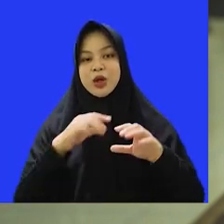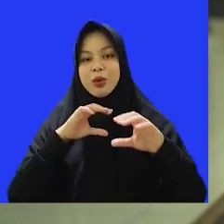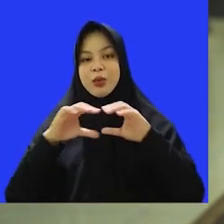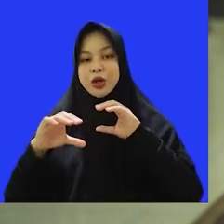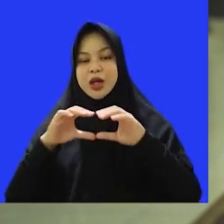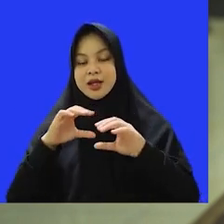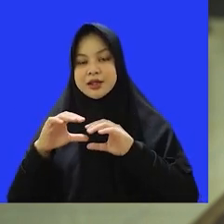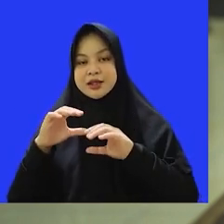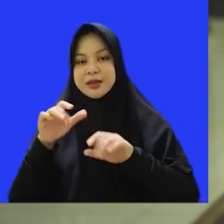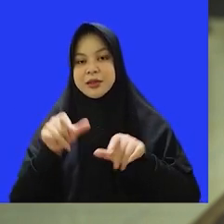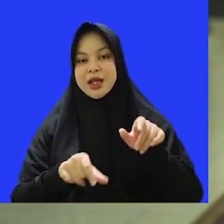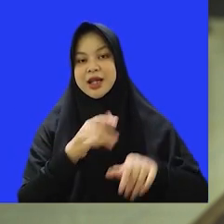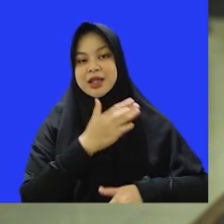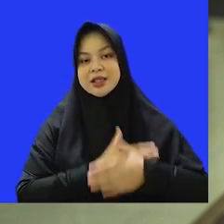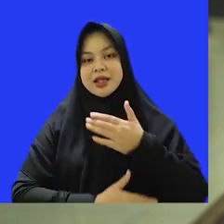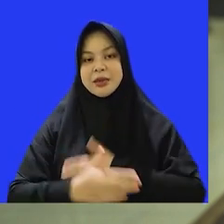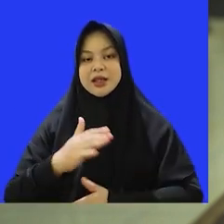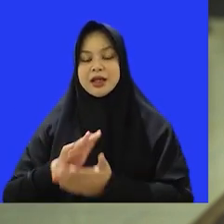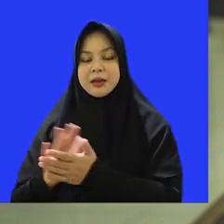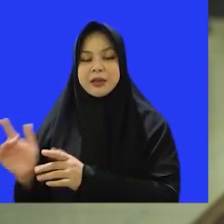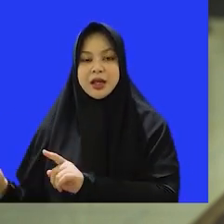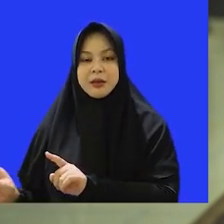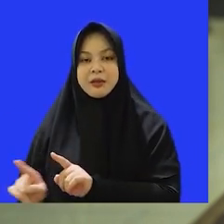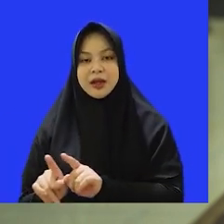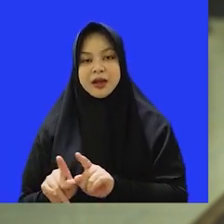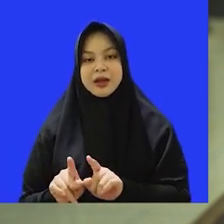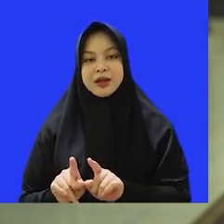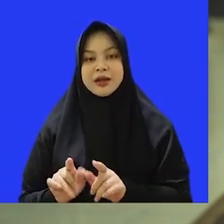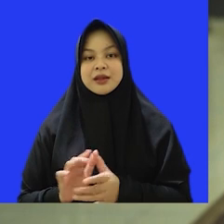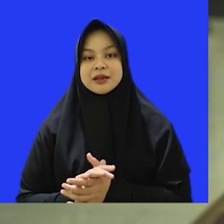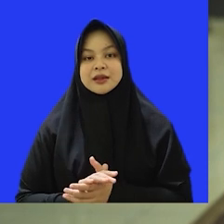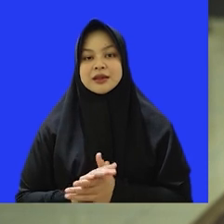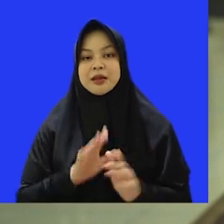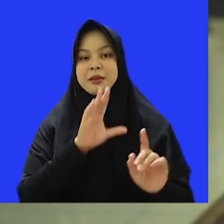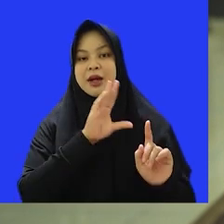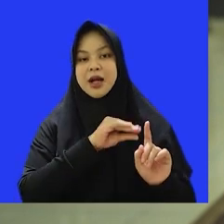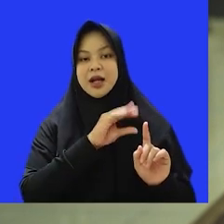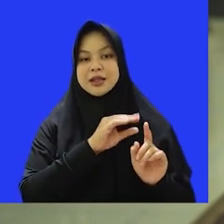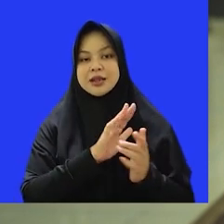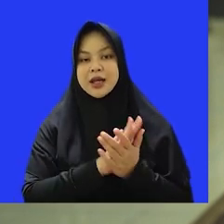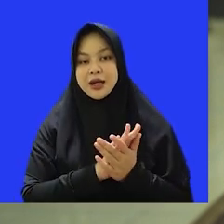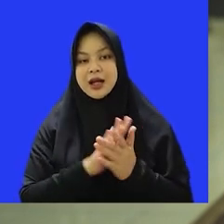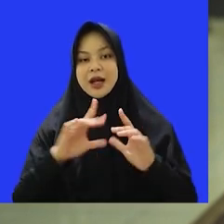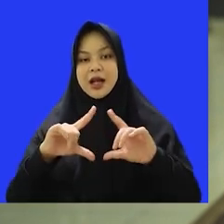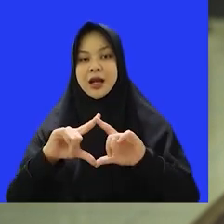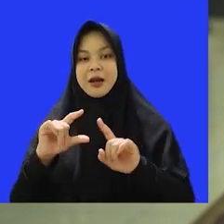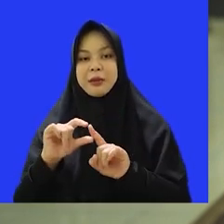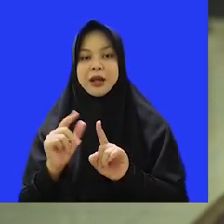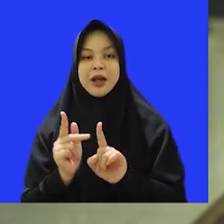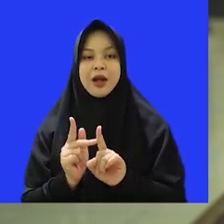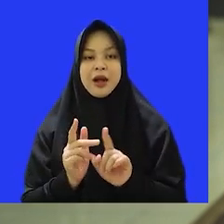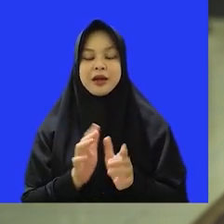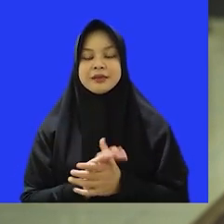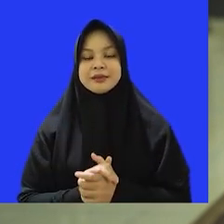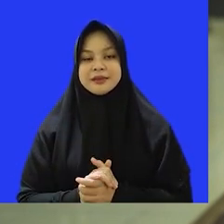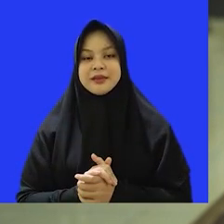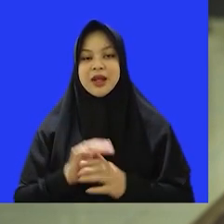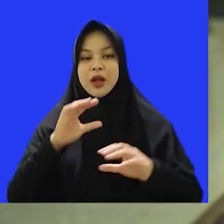komunikasi antara disabilitas dengan pendamping, pengacara, dan aparat penegak